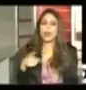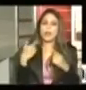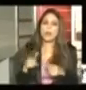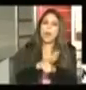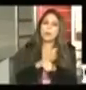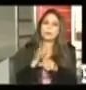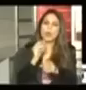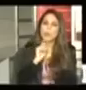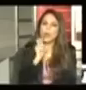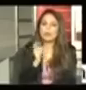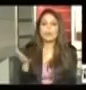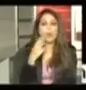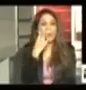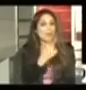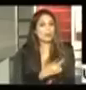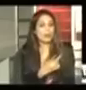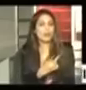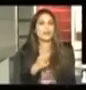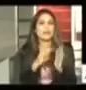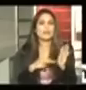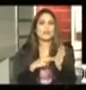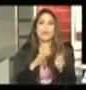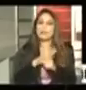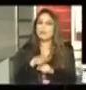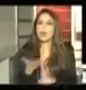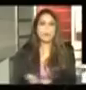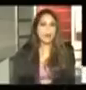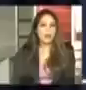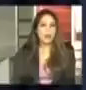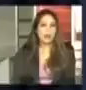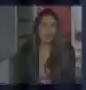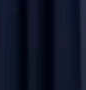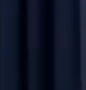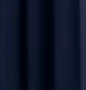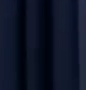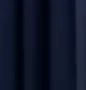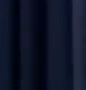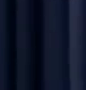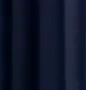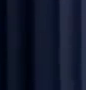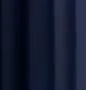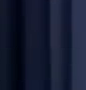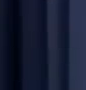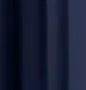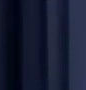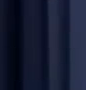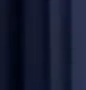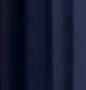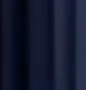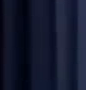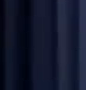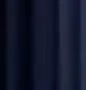מאוד רעיונות וזה, בוא תראה עד לאן התמונה הזאת הגיעה בעולם. אוקיי. That's the German chancellor with the